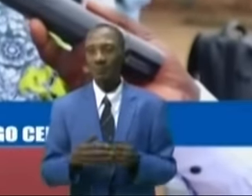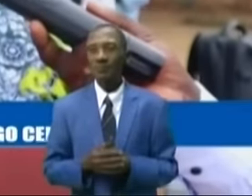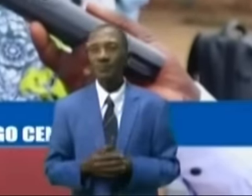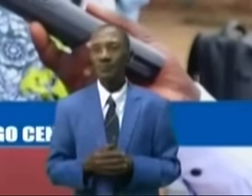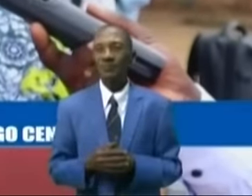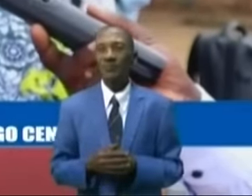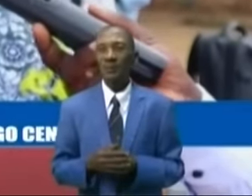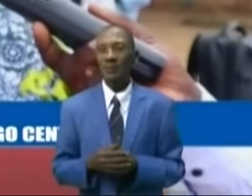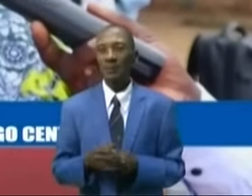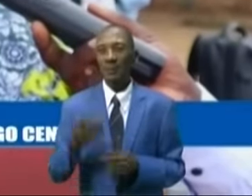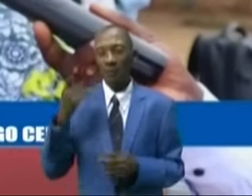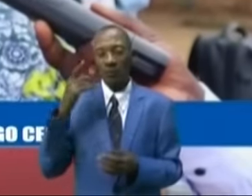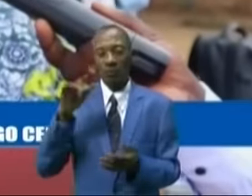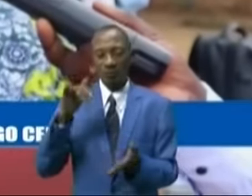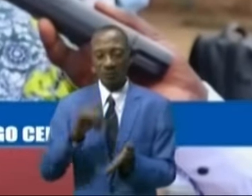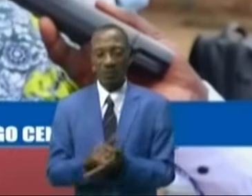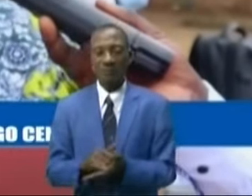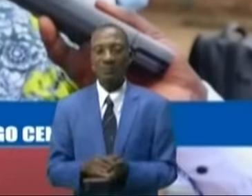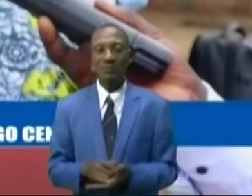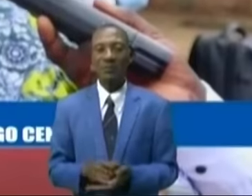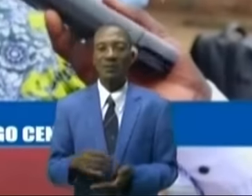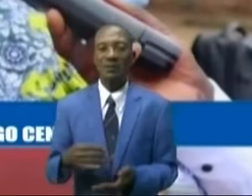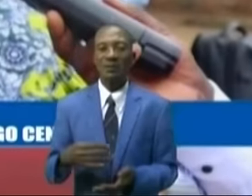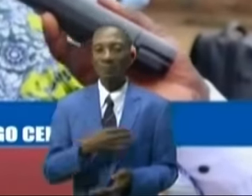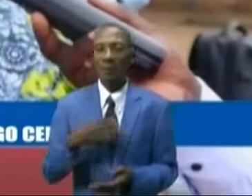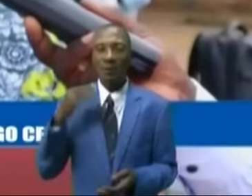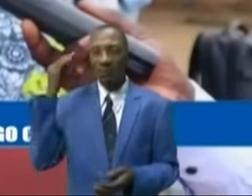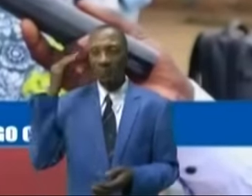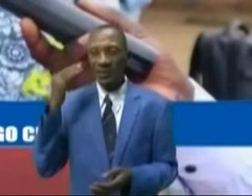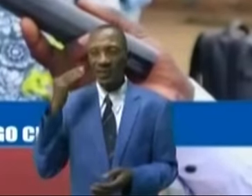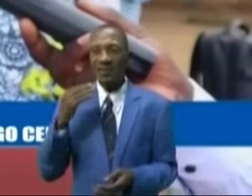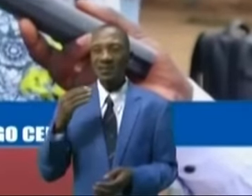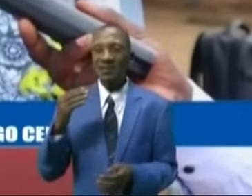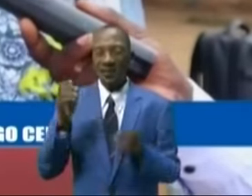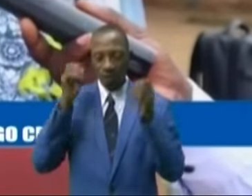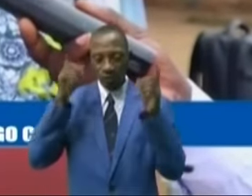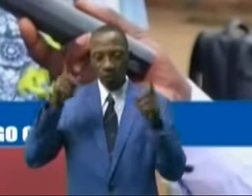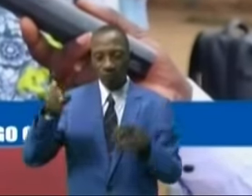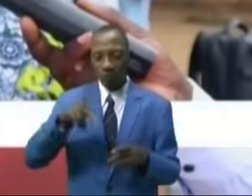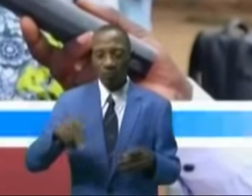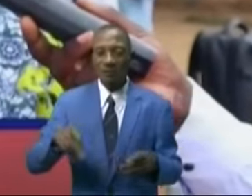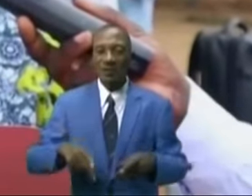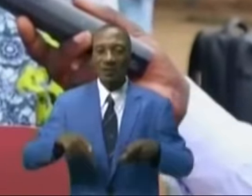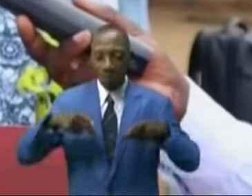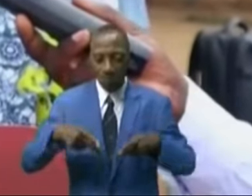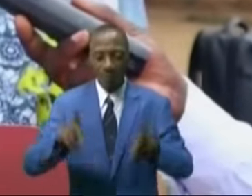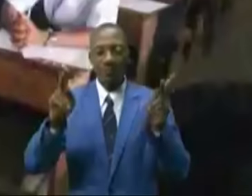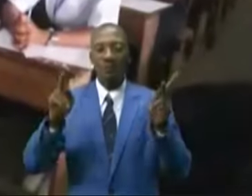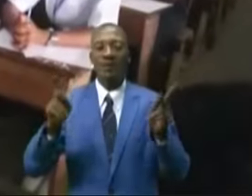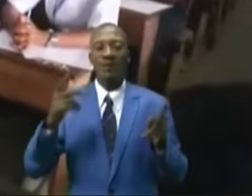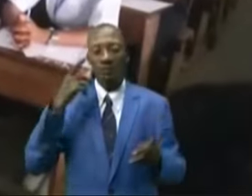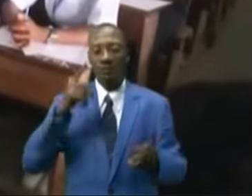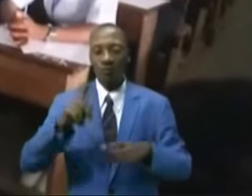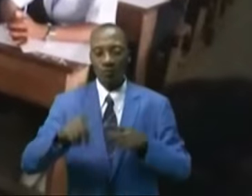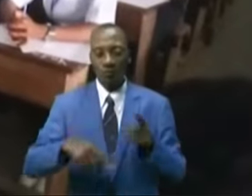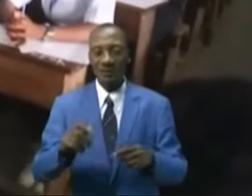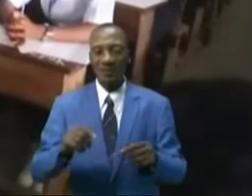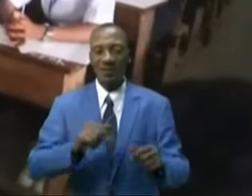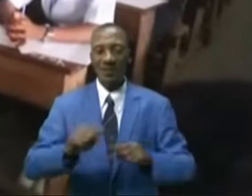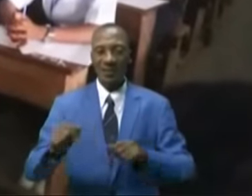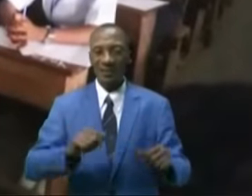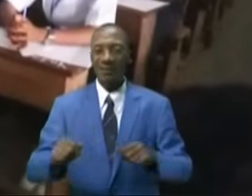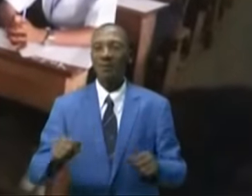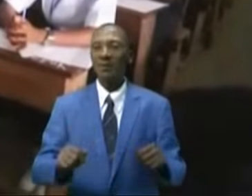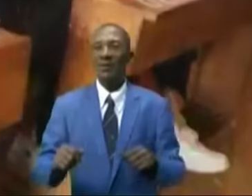ce, je déclare lancer les épreuves de la haute session de l'examen d'État et du jury national du